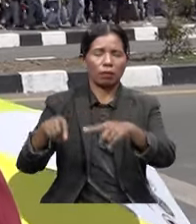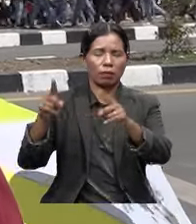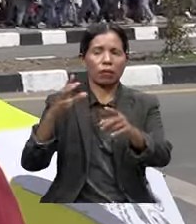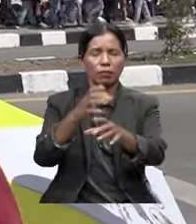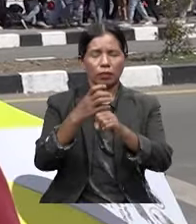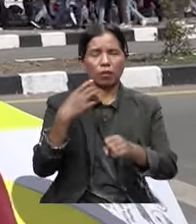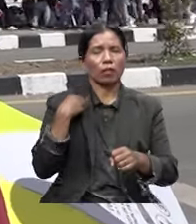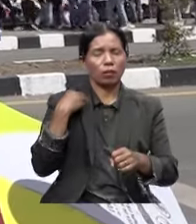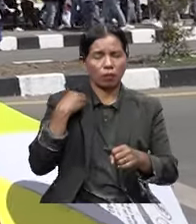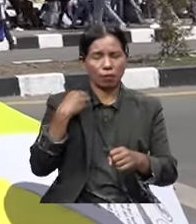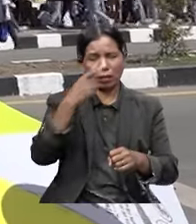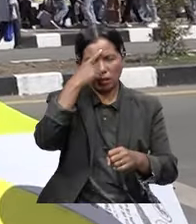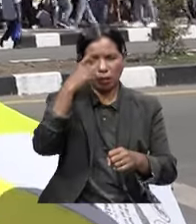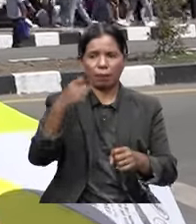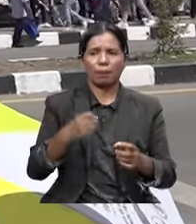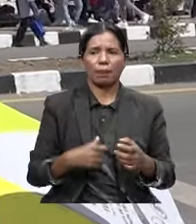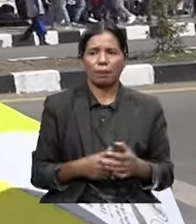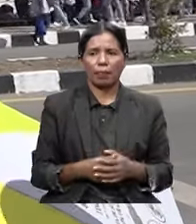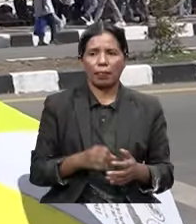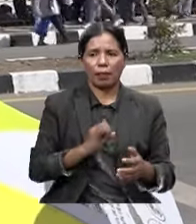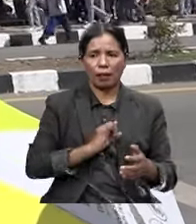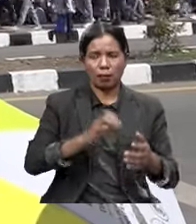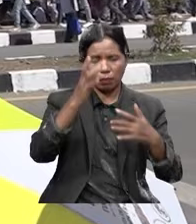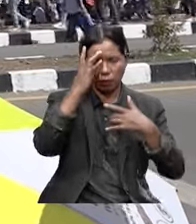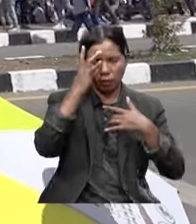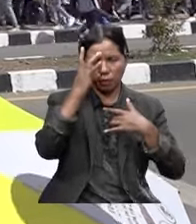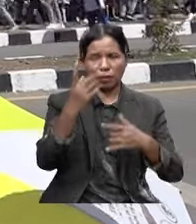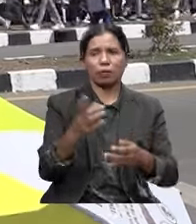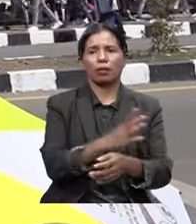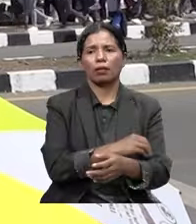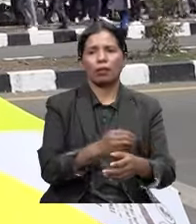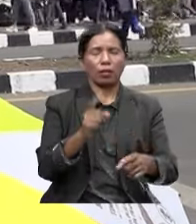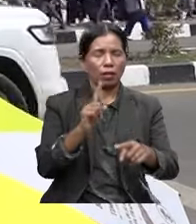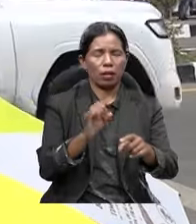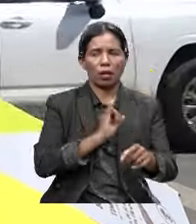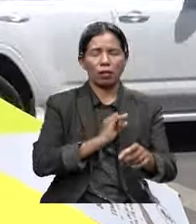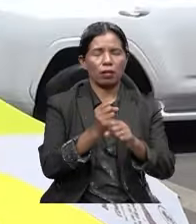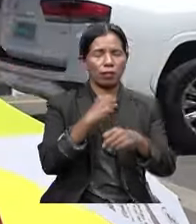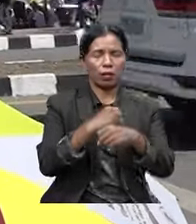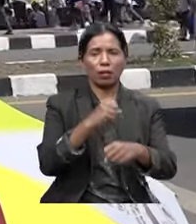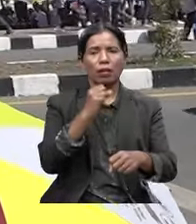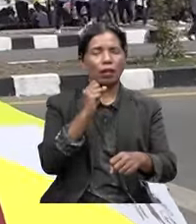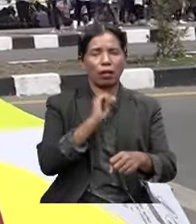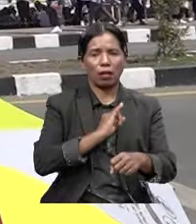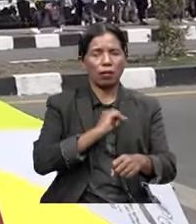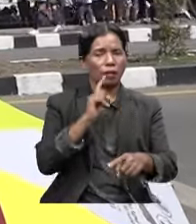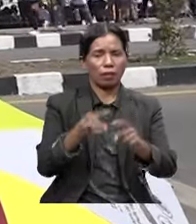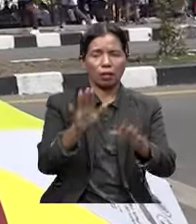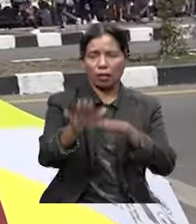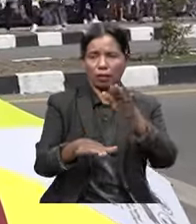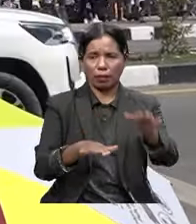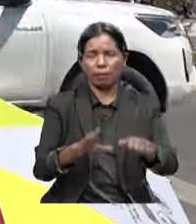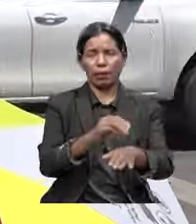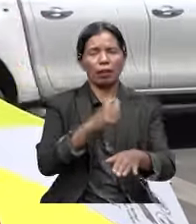irane tama amora sela kida mak moras mi ala bel al sekulasan tama oin sa